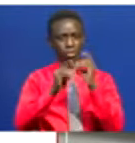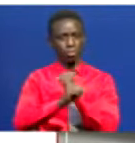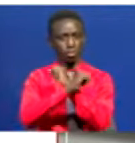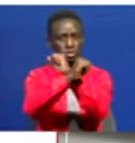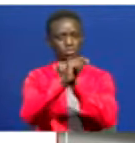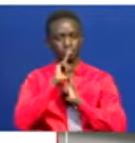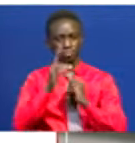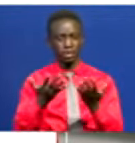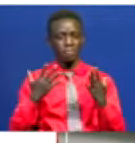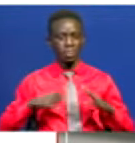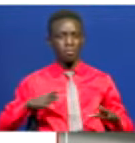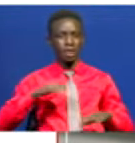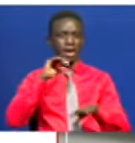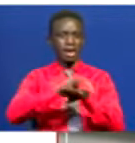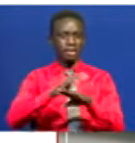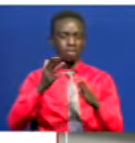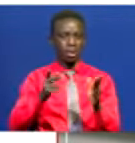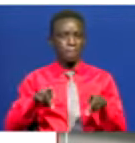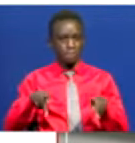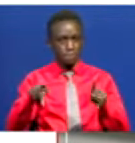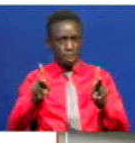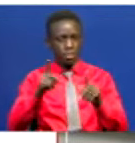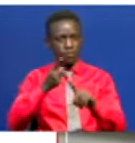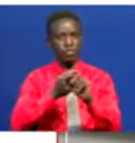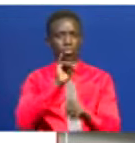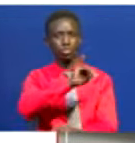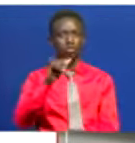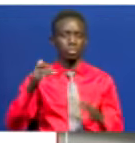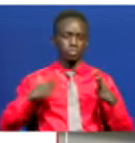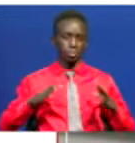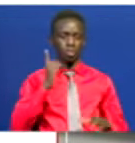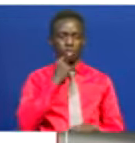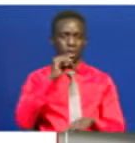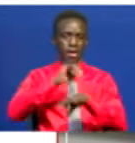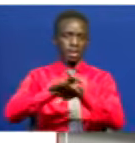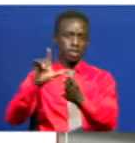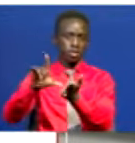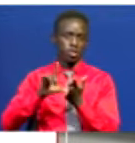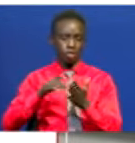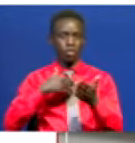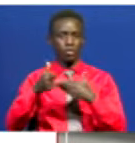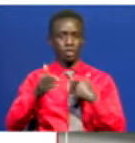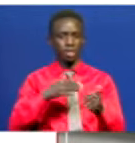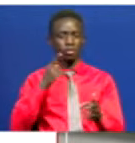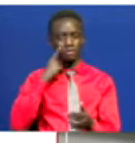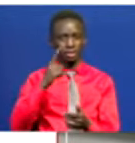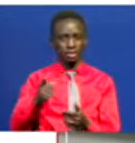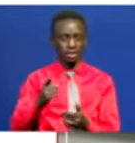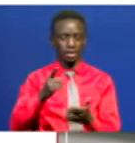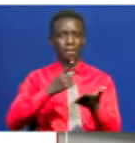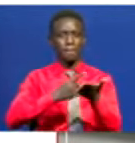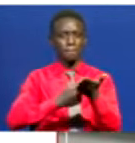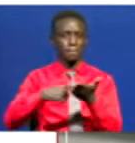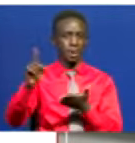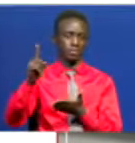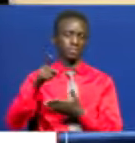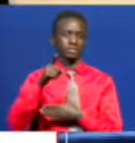au kupata idhini kutoka kwa wadhamini wa wale wanaochukua mikopo kabla ya kupitisha mikopo hiyo kwa madhumuni ya kudumisha